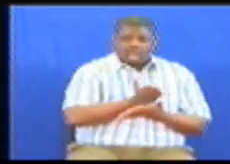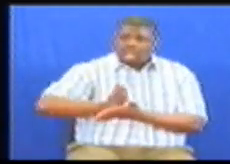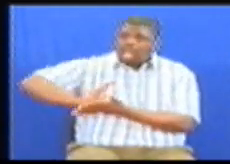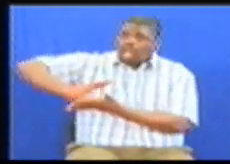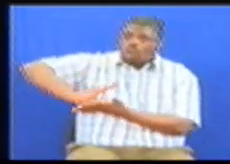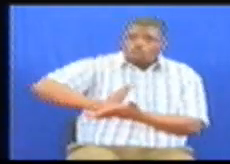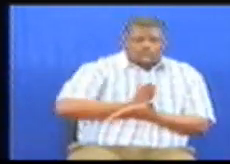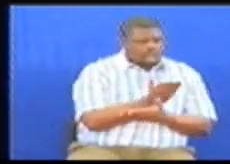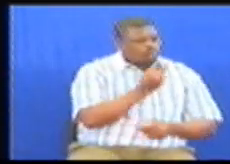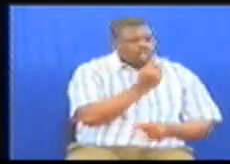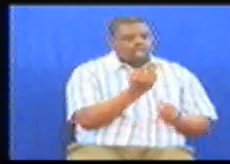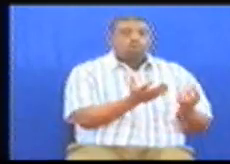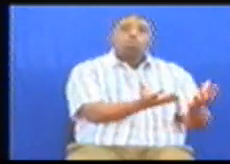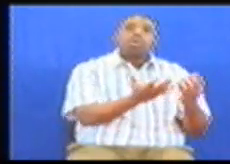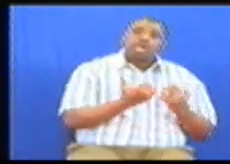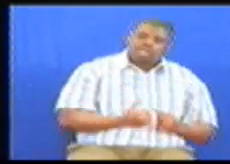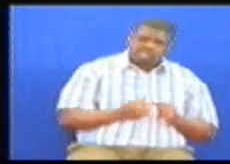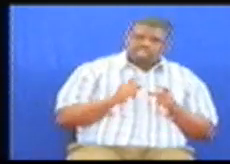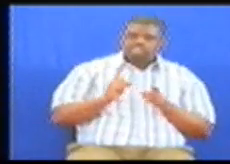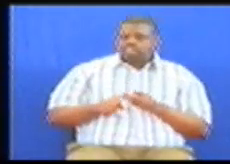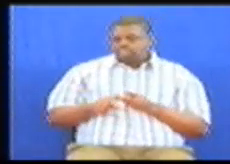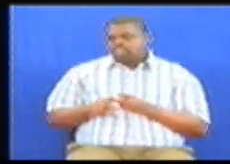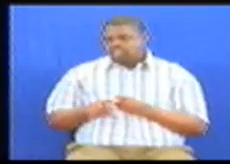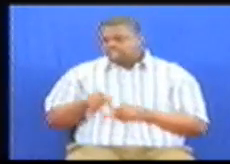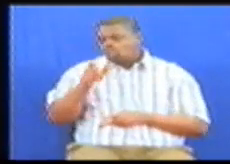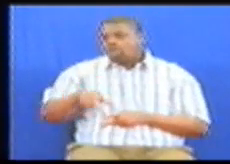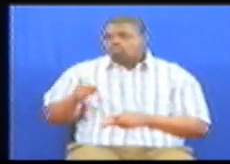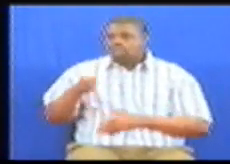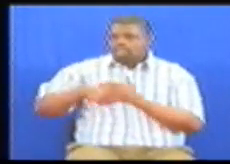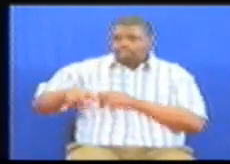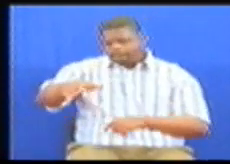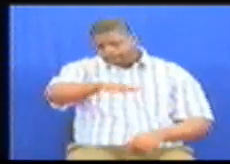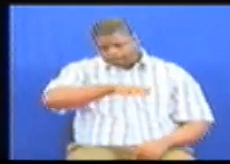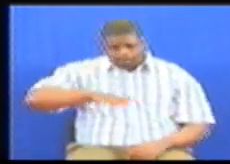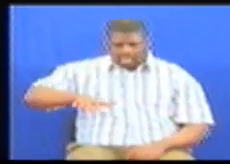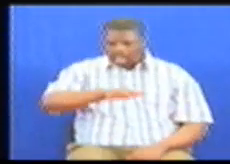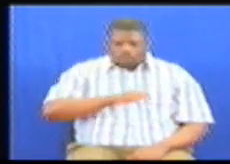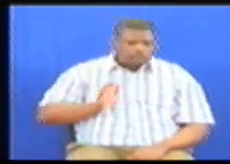kuangalia uhitaji na mahitaji ya watu kwenye maeneo yao.